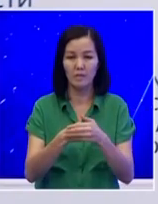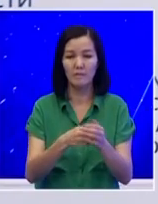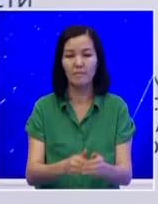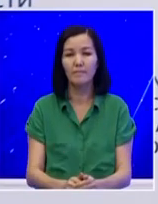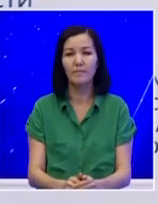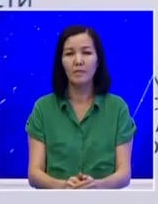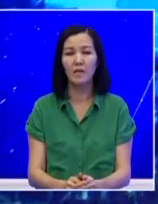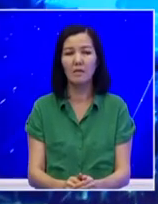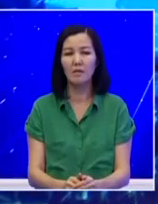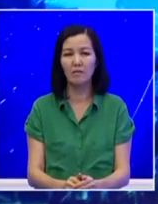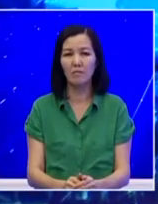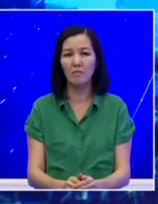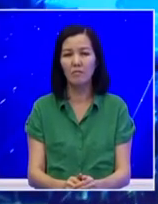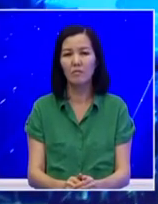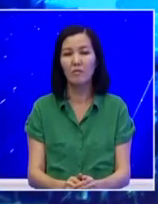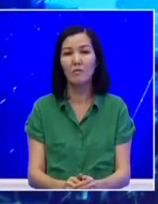карантина.